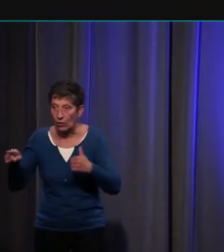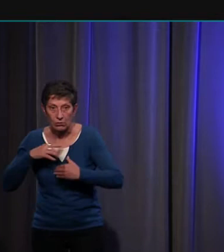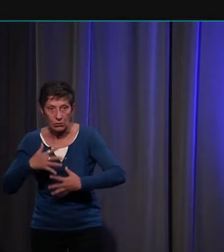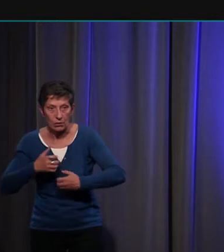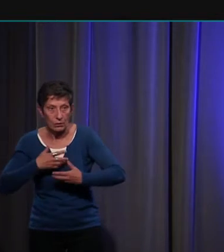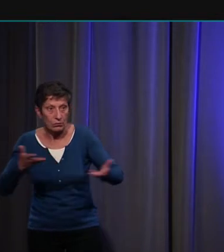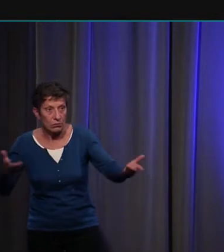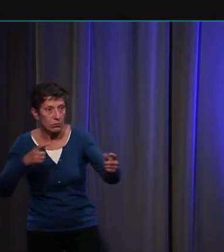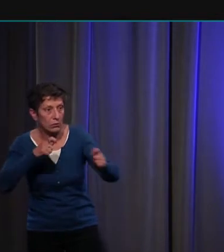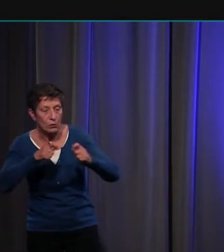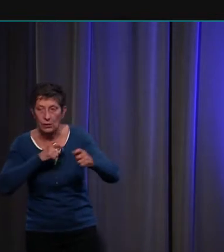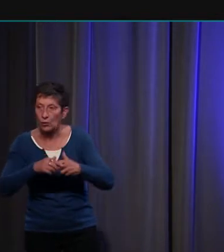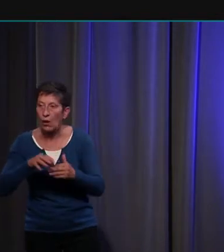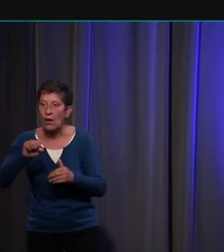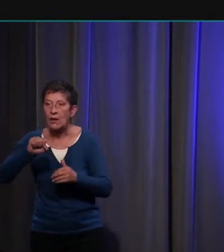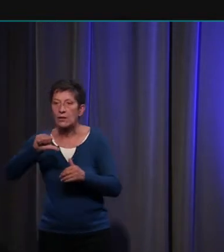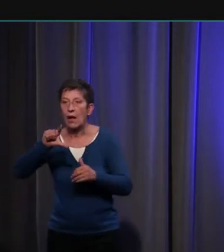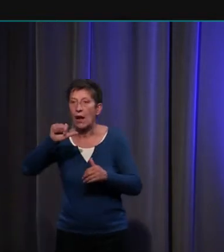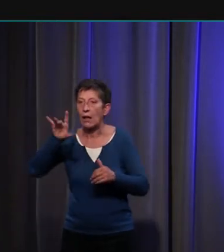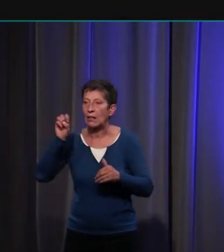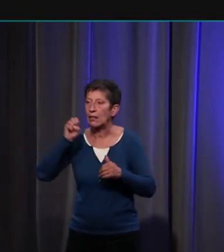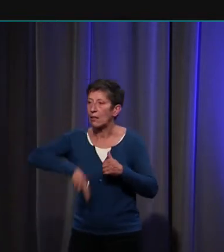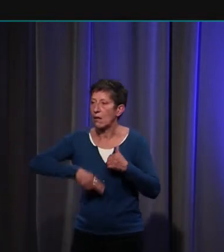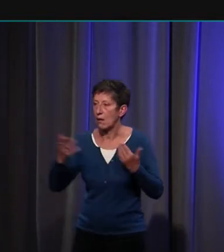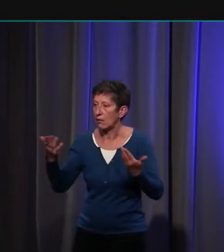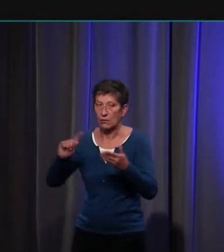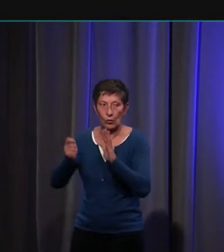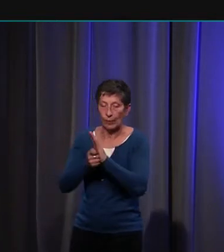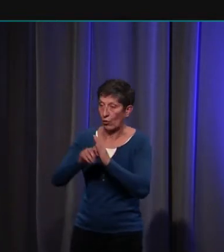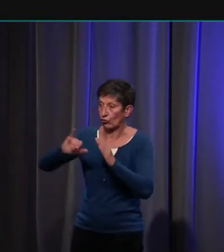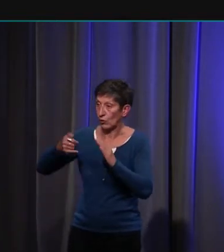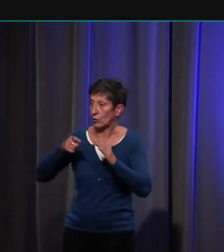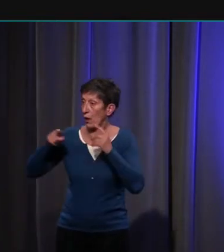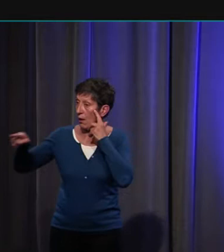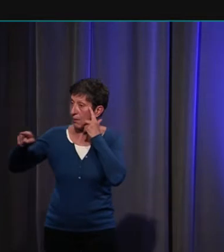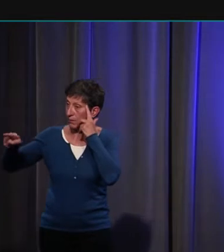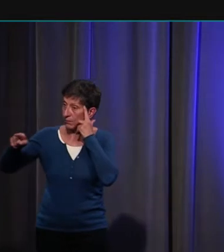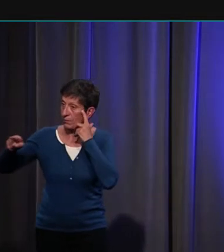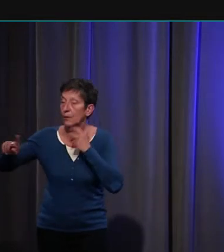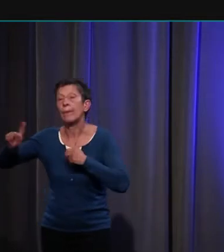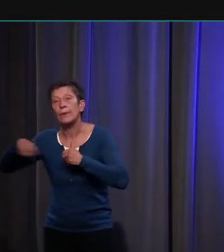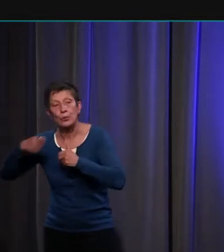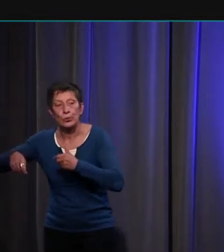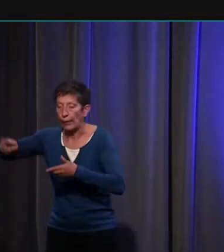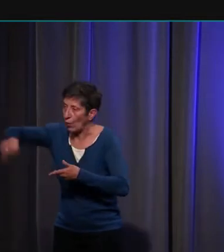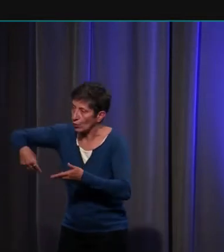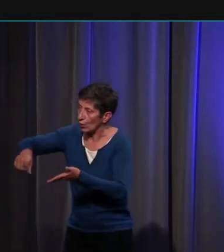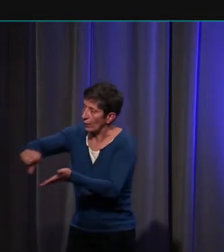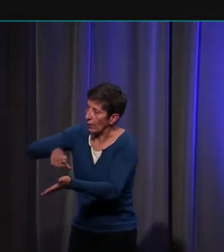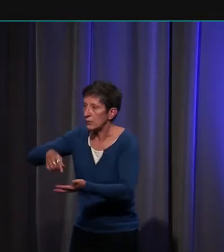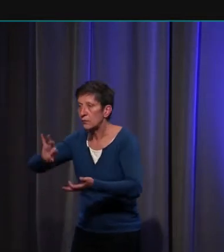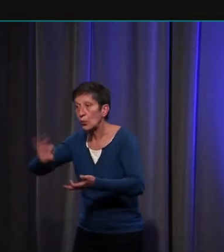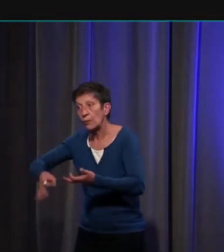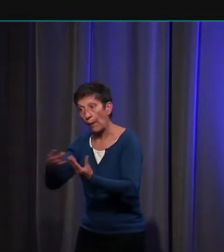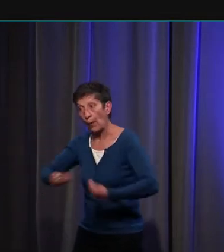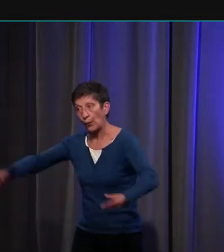saladin en 1187 à la reddition de jérusalem a épargné à rançonner bien évidemment mais a quand même épargner pour nombre de la